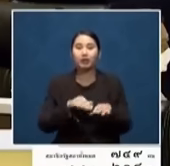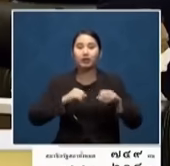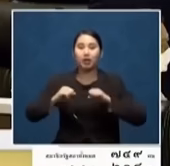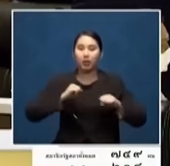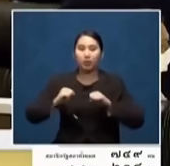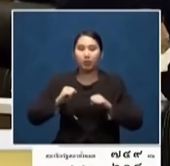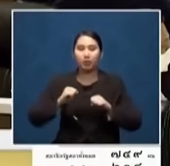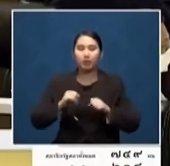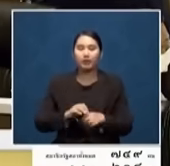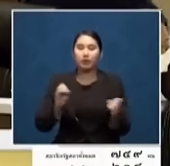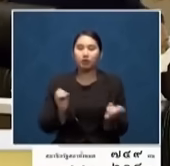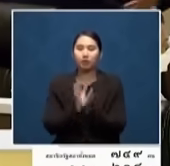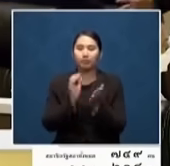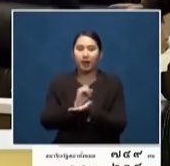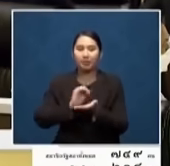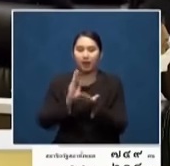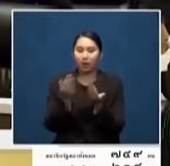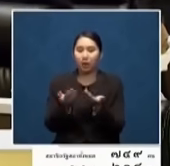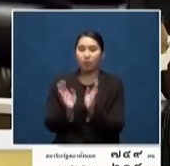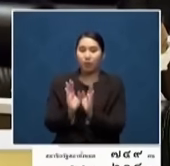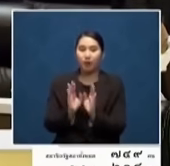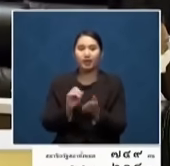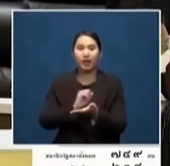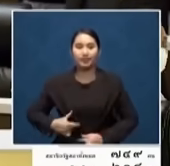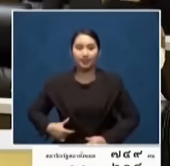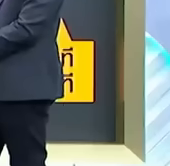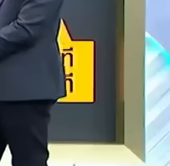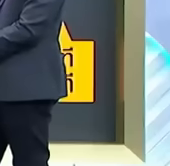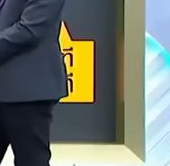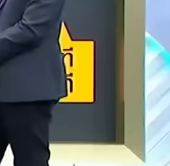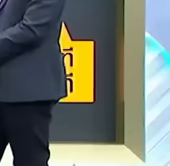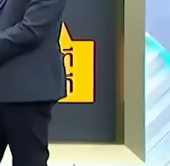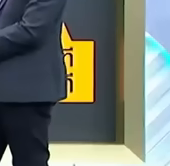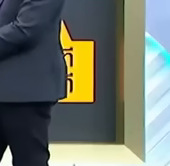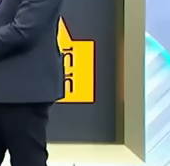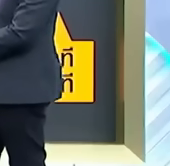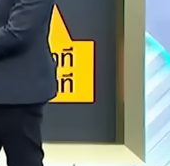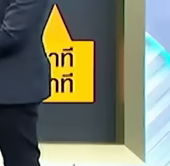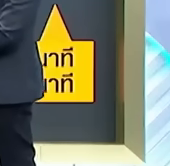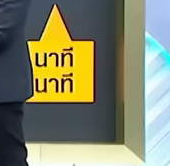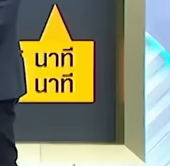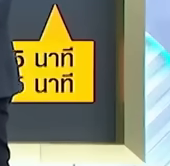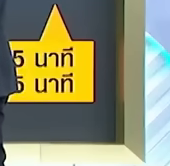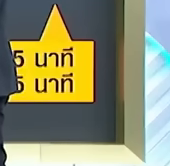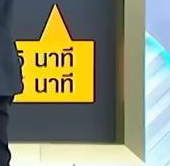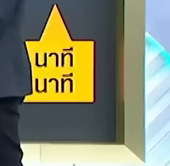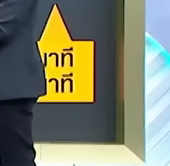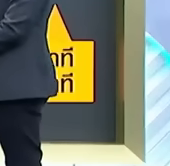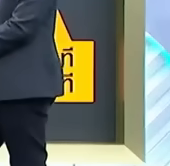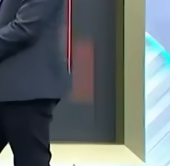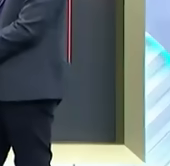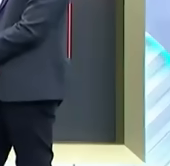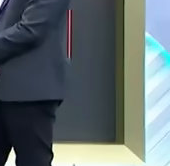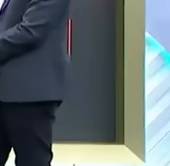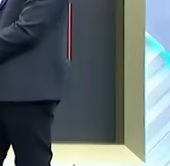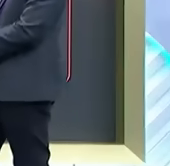ถัดมา คุณพิธาวืดไปนะ ก็ได้แค่ 29.5 ไม่ได้30 การต่อมาก ลับไปดูทีมงานเดี๋ยวอย่าเพิ่งไปนะฮะไปดูค